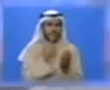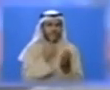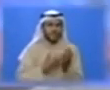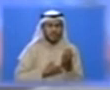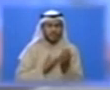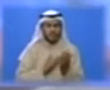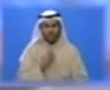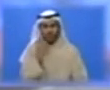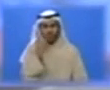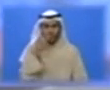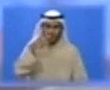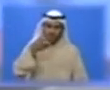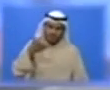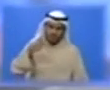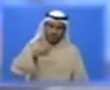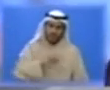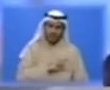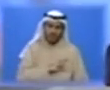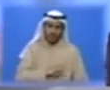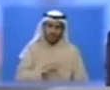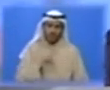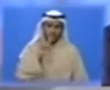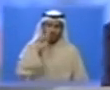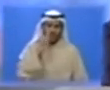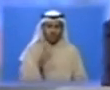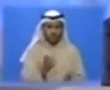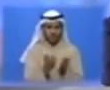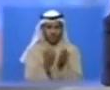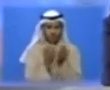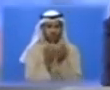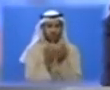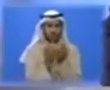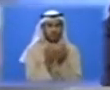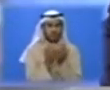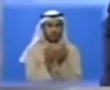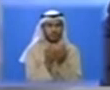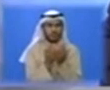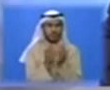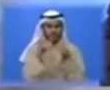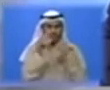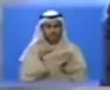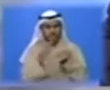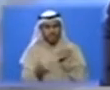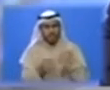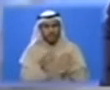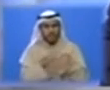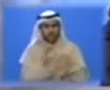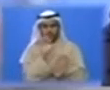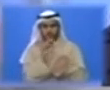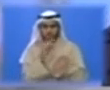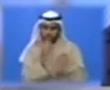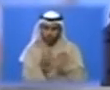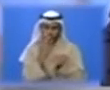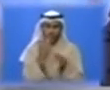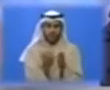أرملة شاهين علي محمد الشملان عن عمر ناهز 81، وسعوار جثمانها الثرى 9 من